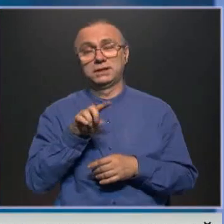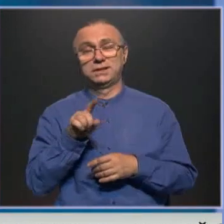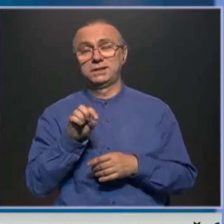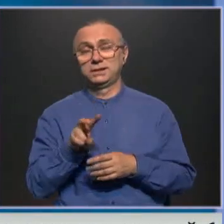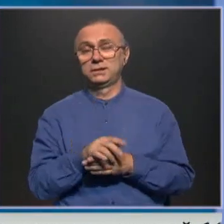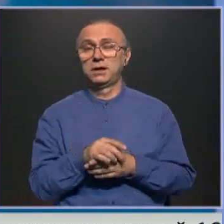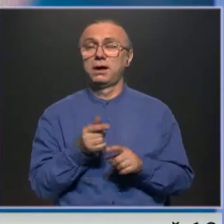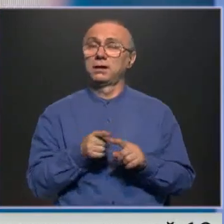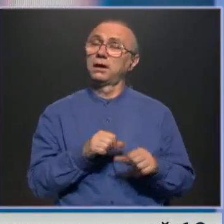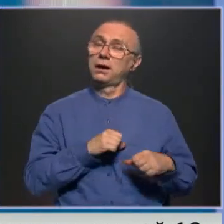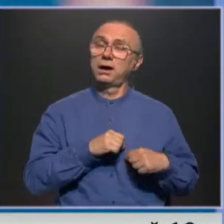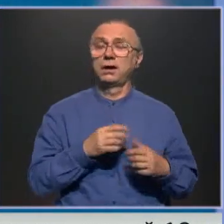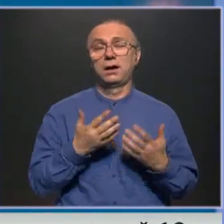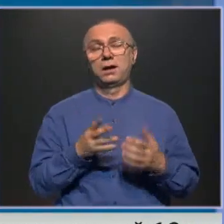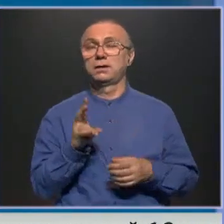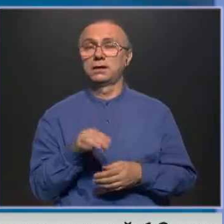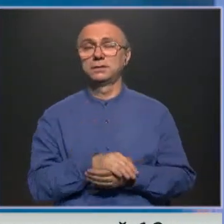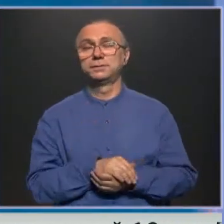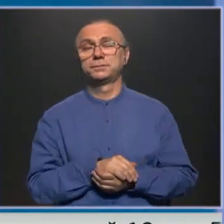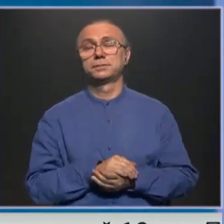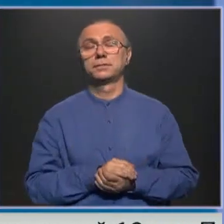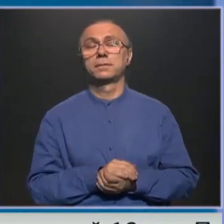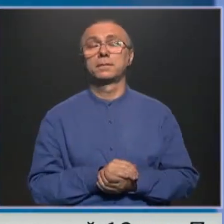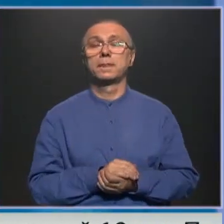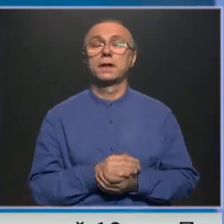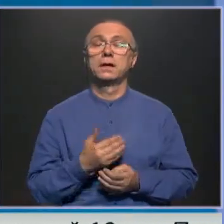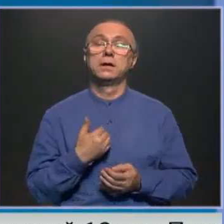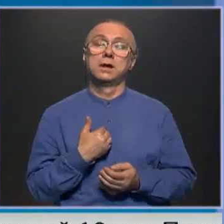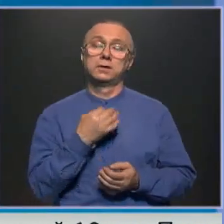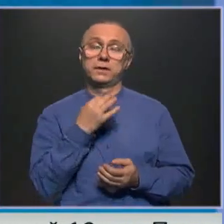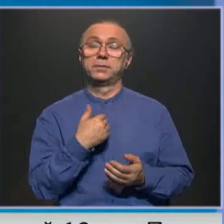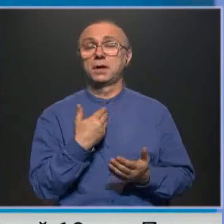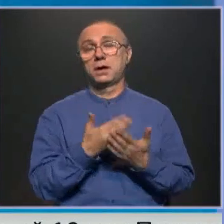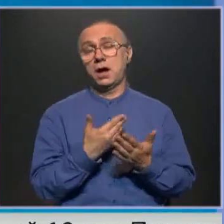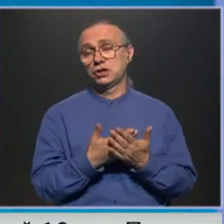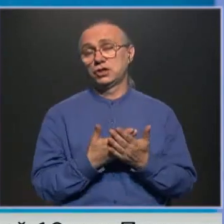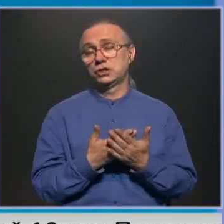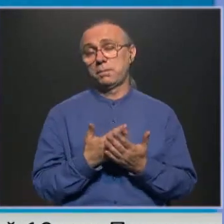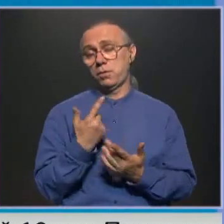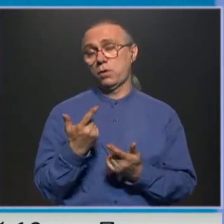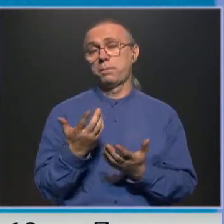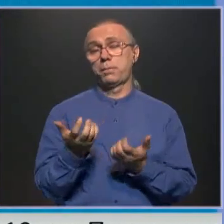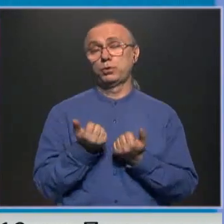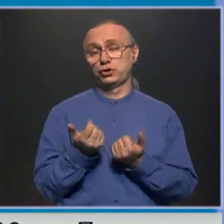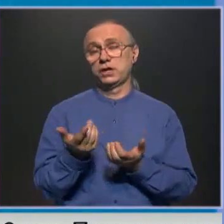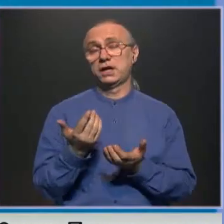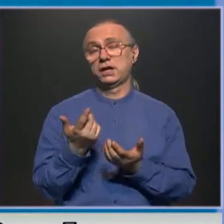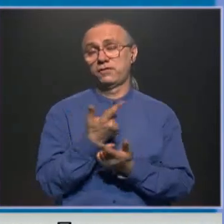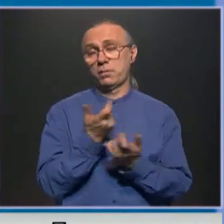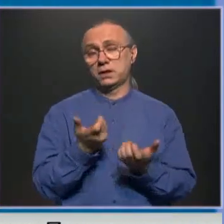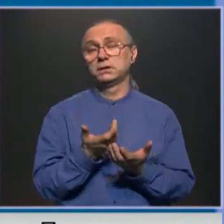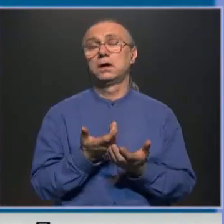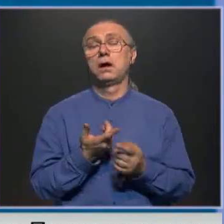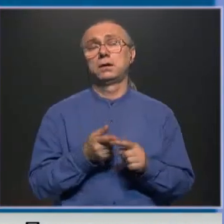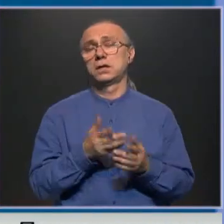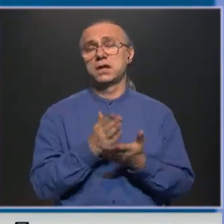сложно разобраться, слишком частный случай. Тем не менее, мне кажется, вот по данной полученной мне информации, это грехом не является. Почему?